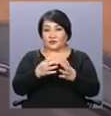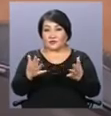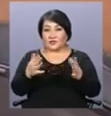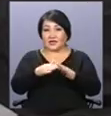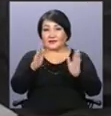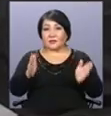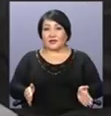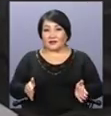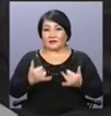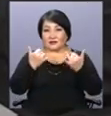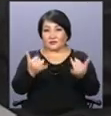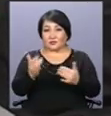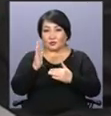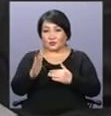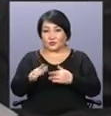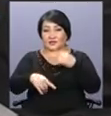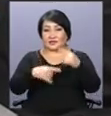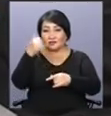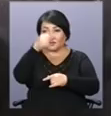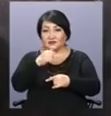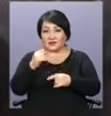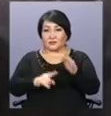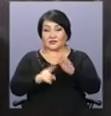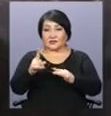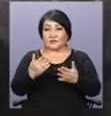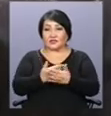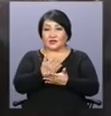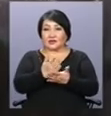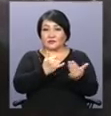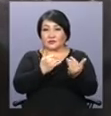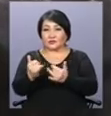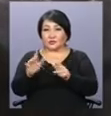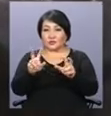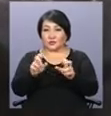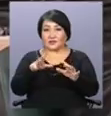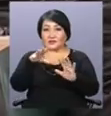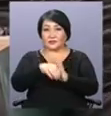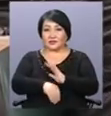терминалдар қойылмақ. Одан бөлек келесі жылдан бастап жаңа қызметтері енгізілмек.